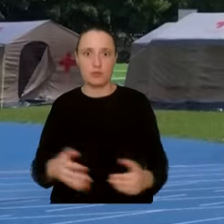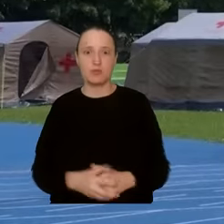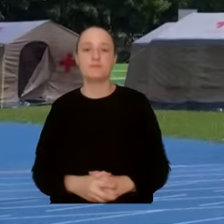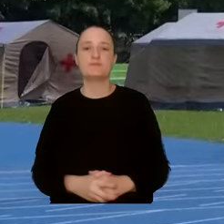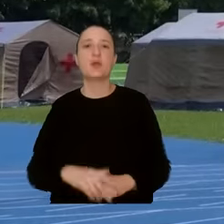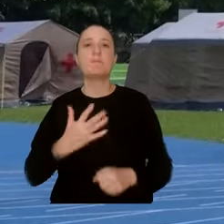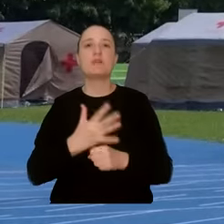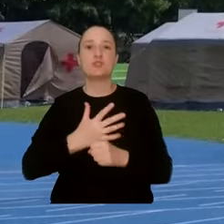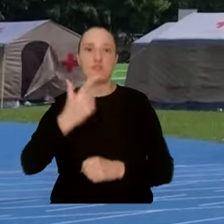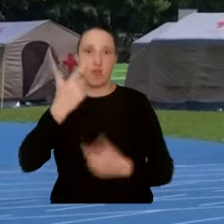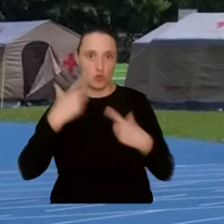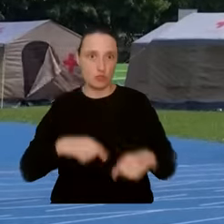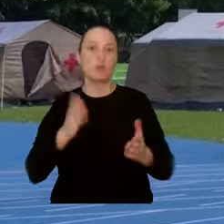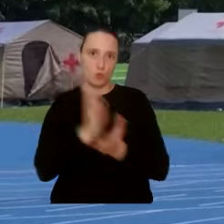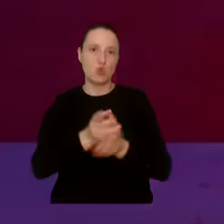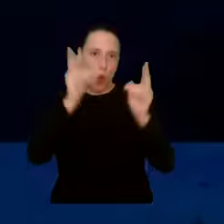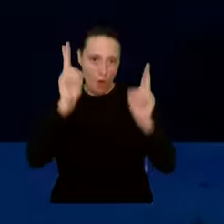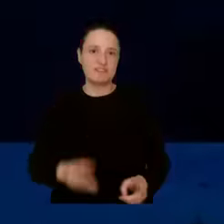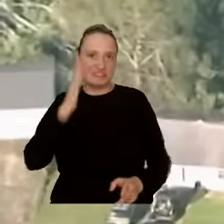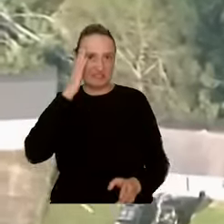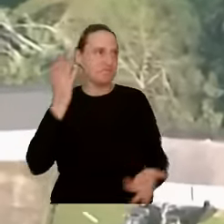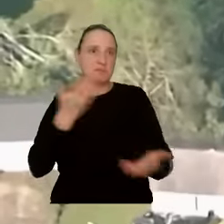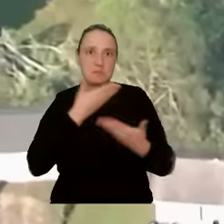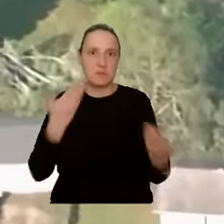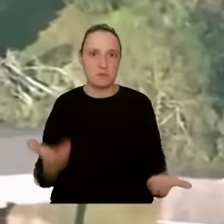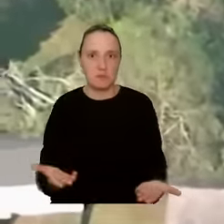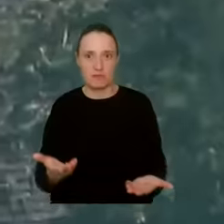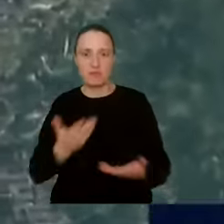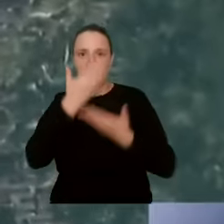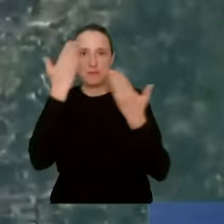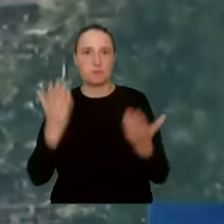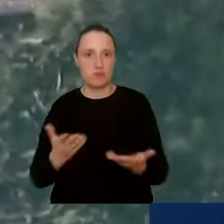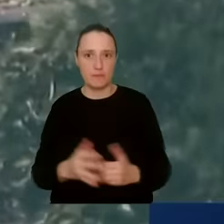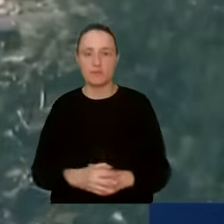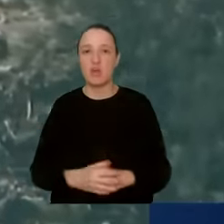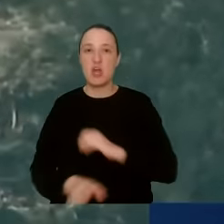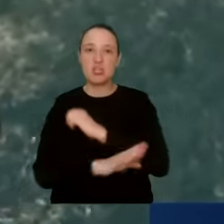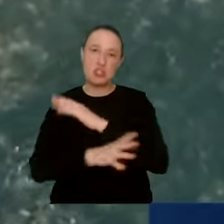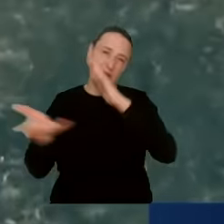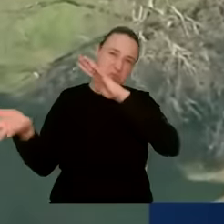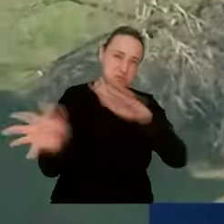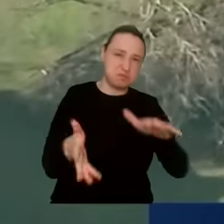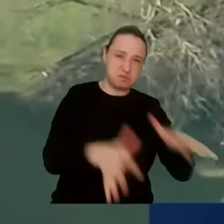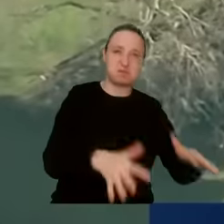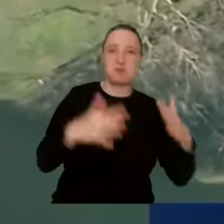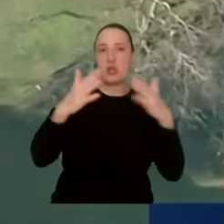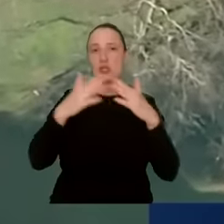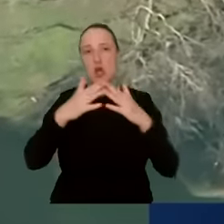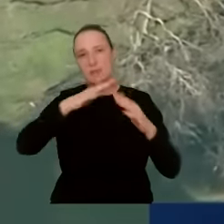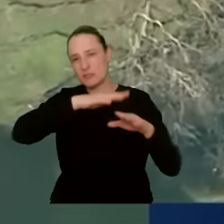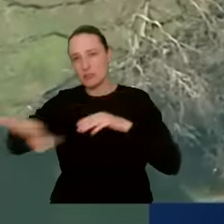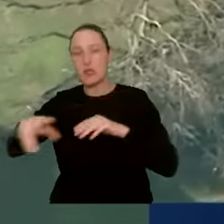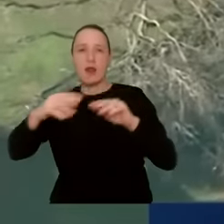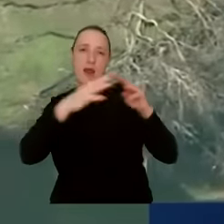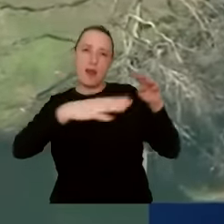52 osoby oficjalnie uznaje się za zaginione. Powalone drzewa, zerwane dachy domów i linie energetyczne. To